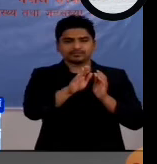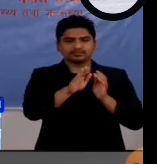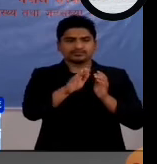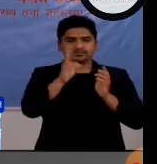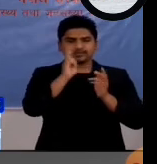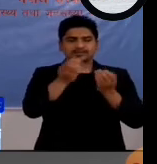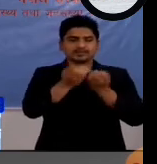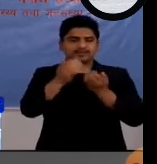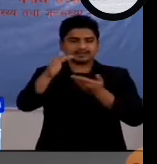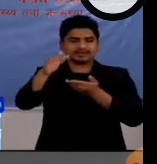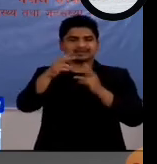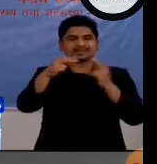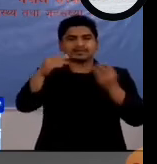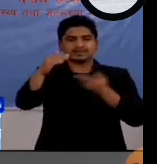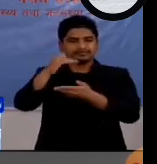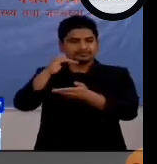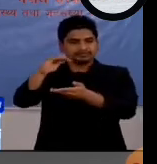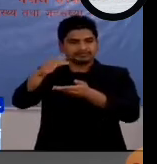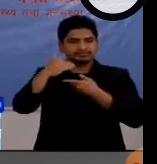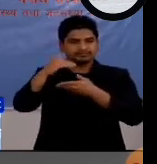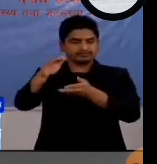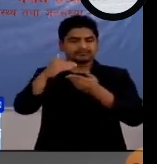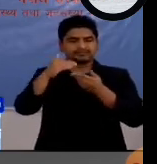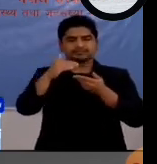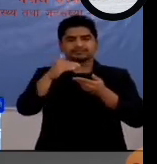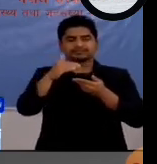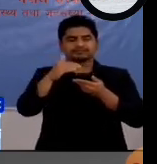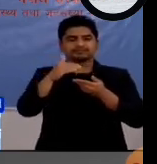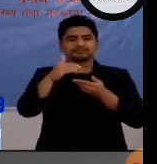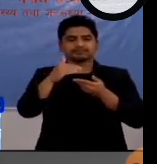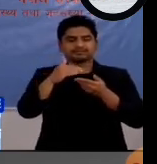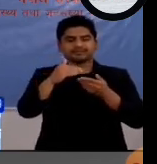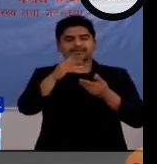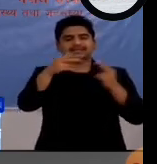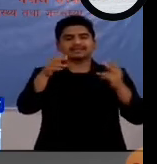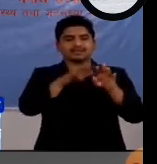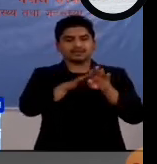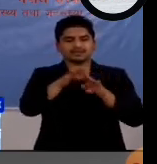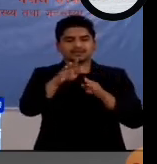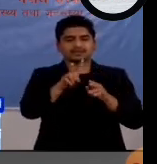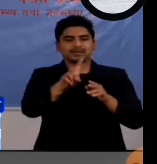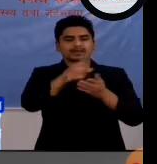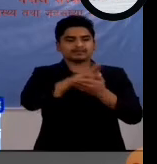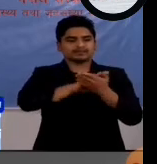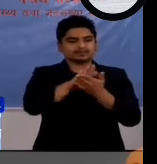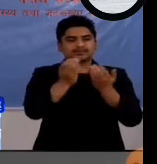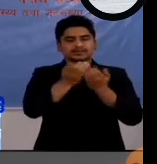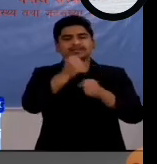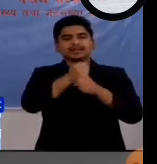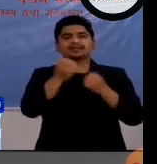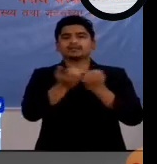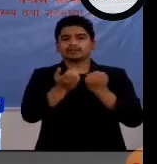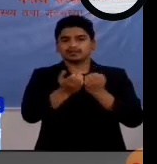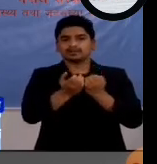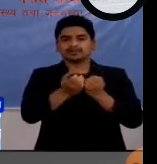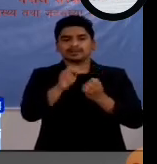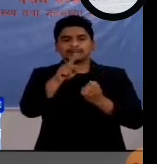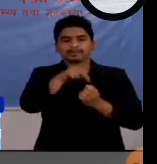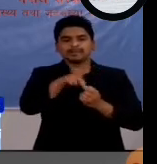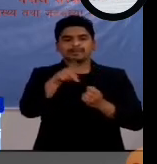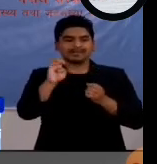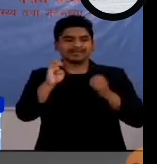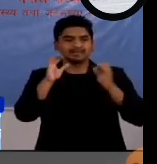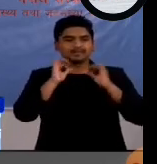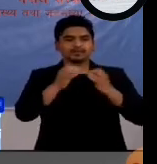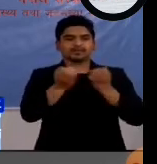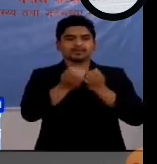आयात बिन्दुहरूमा विभिन्न सामानहरूको डिसइन्फेक्सन गर्ने काम गरेर पीपीई